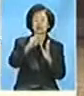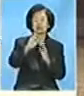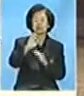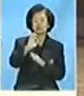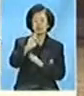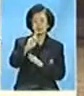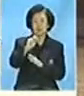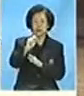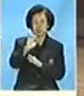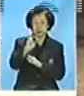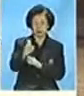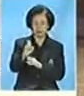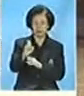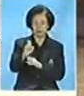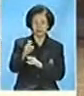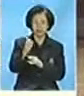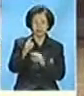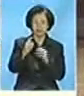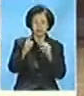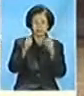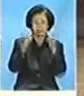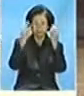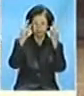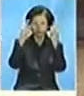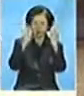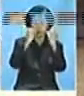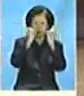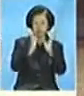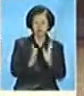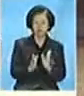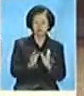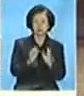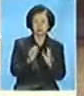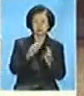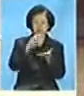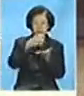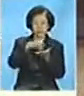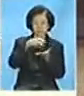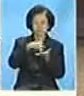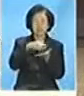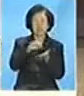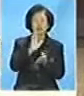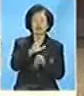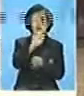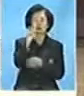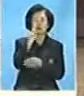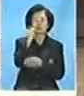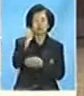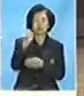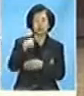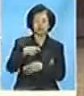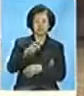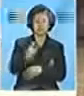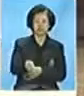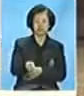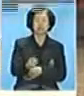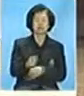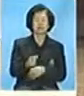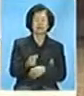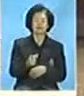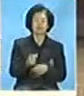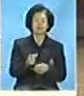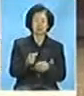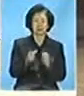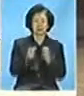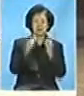าเป็นวิทยากรและอาจารย์ผู้บรรยายของสภาทนายความสำหรับประสบ